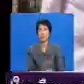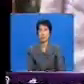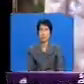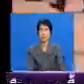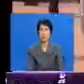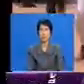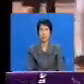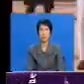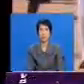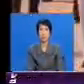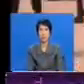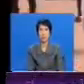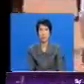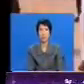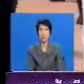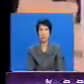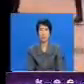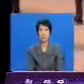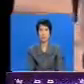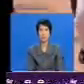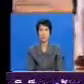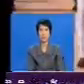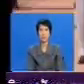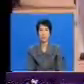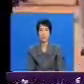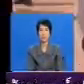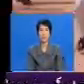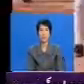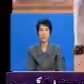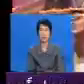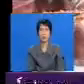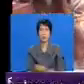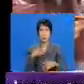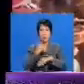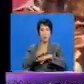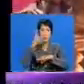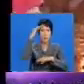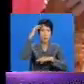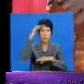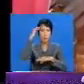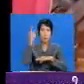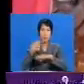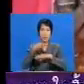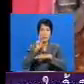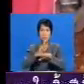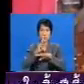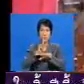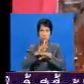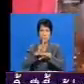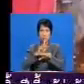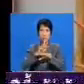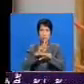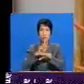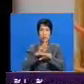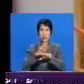บลท่าสว่างอำเภอเมืองจังหวัดสุรินทร์พลตรีอุดมเดชศรีตบุตรผู้บัญชาการกองพลทหารราบที่9เป็นประธานอัญเชิญไฟประชุมเพลิงพระ